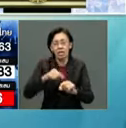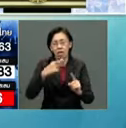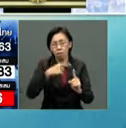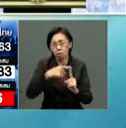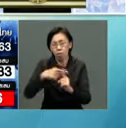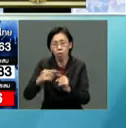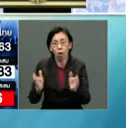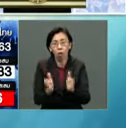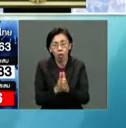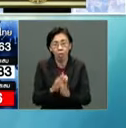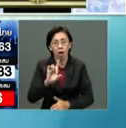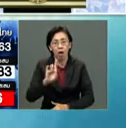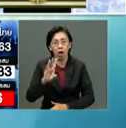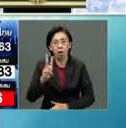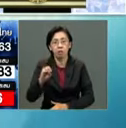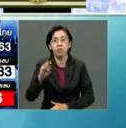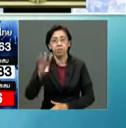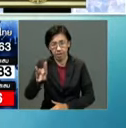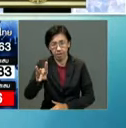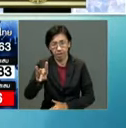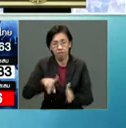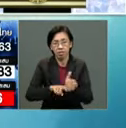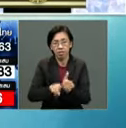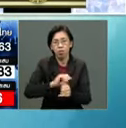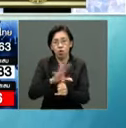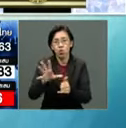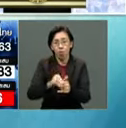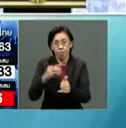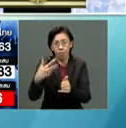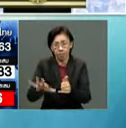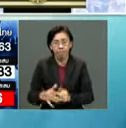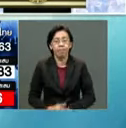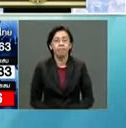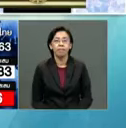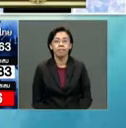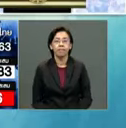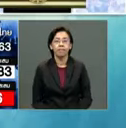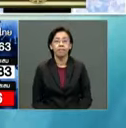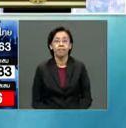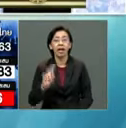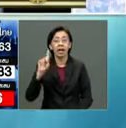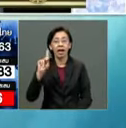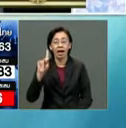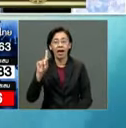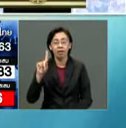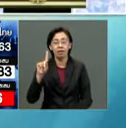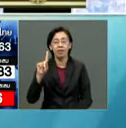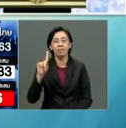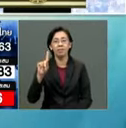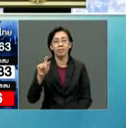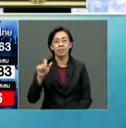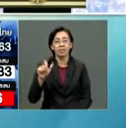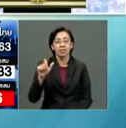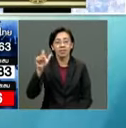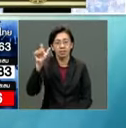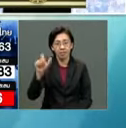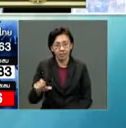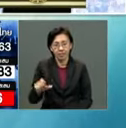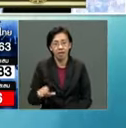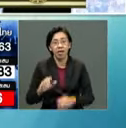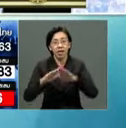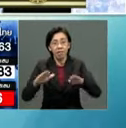เป็น168รายไปดูอีกข่าวนึงที่ทางฝรั่งเศสครับพบเด็กติดไว